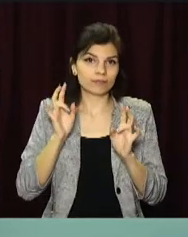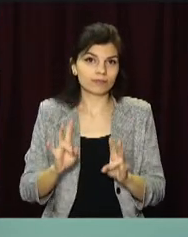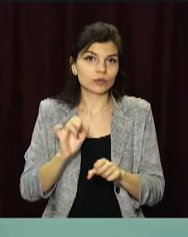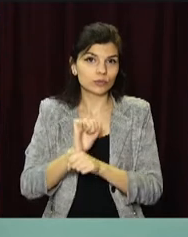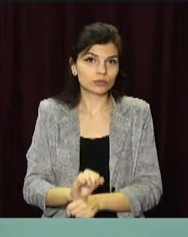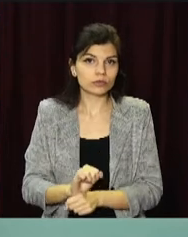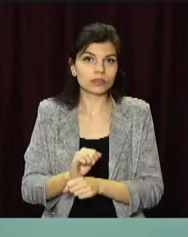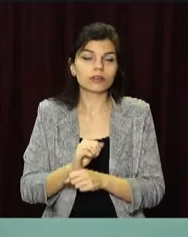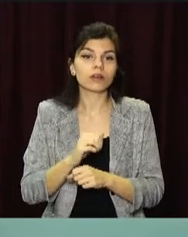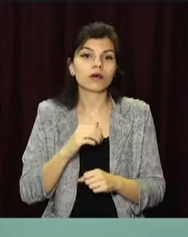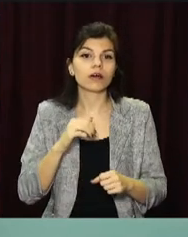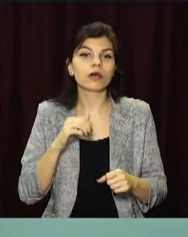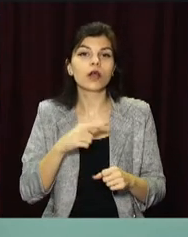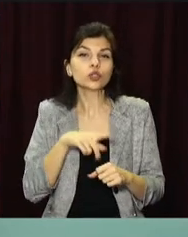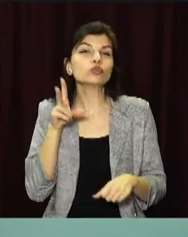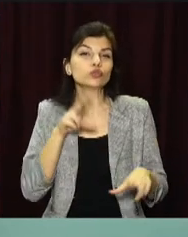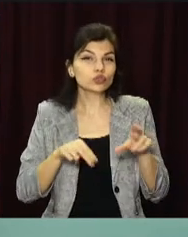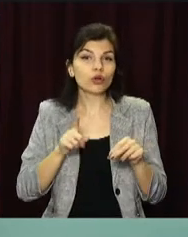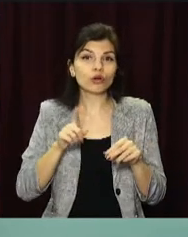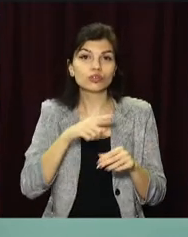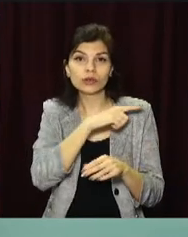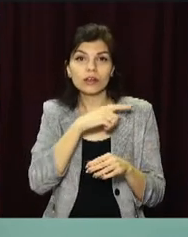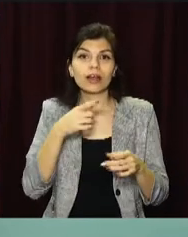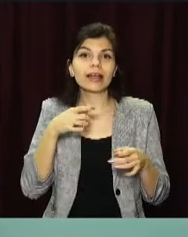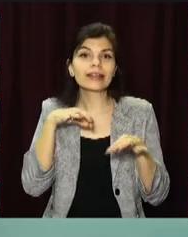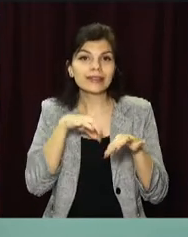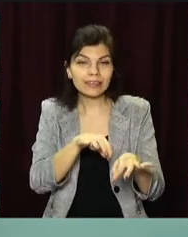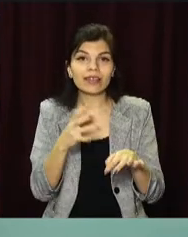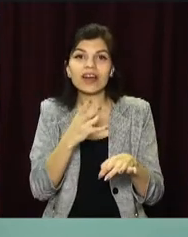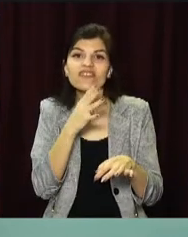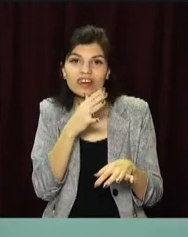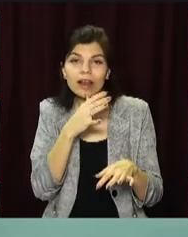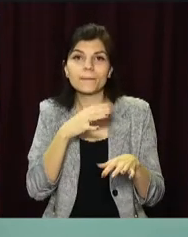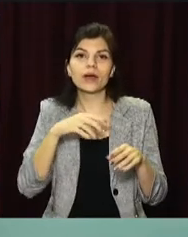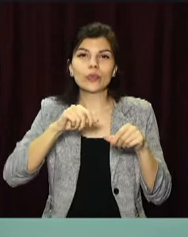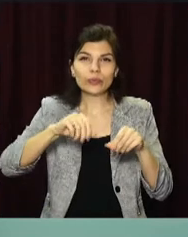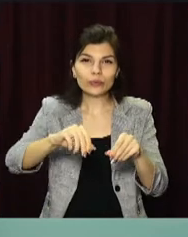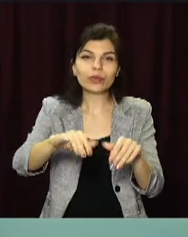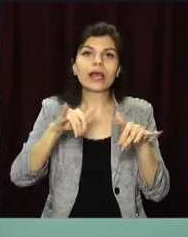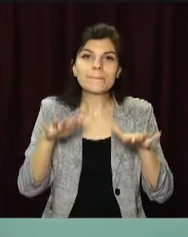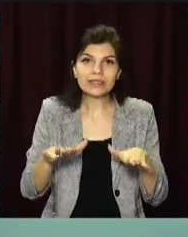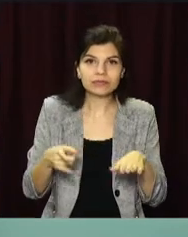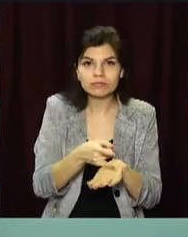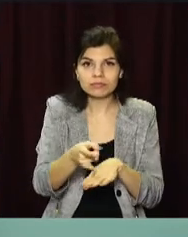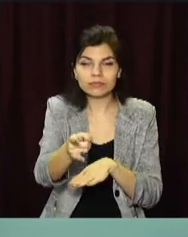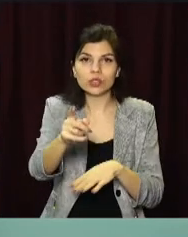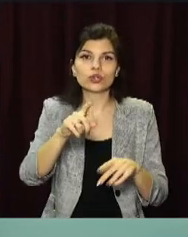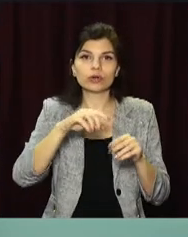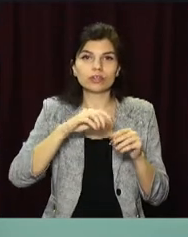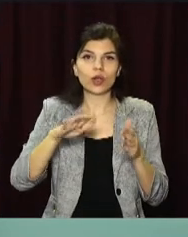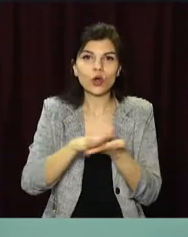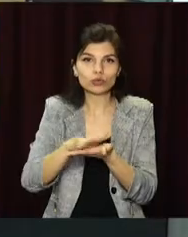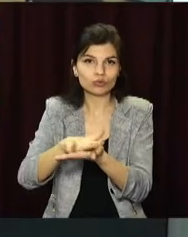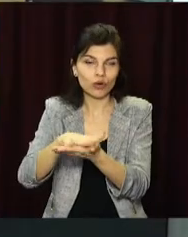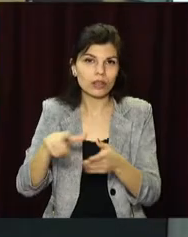і ураховувала, що прибиральній техніці потрібен і час, і місце для того, щоб вони зробили свою справу і